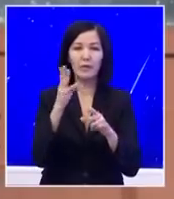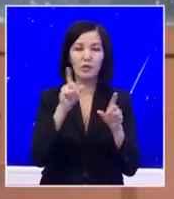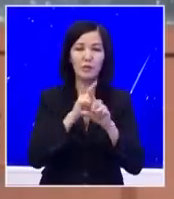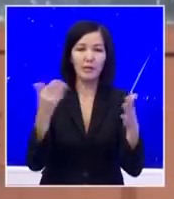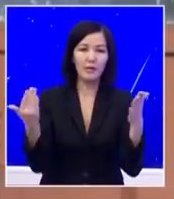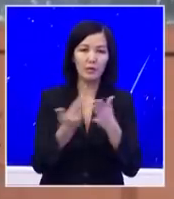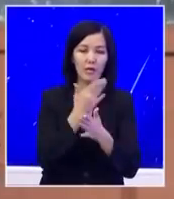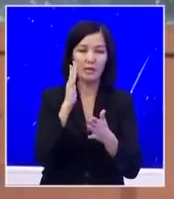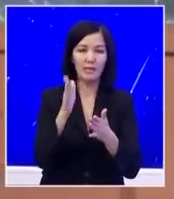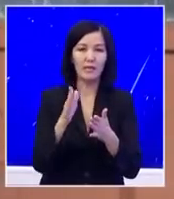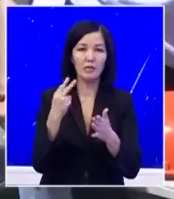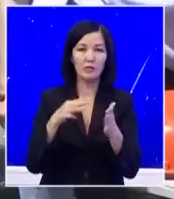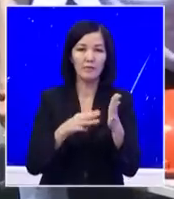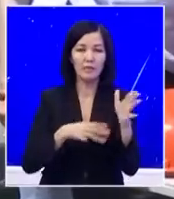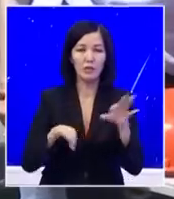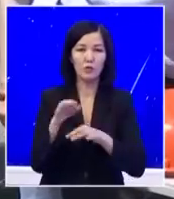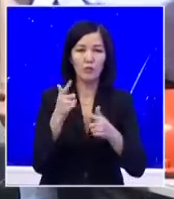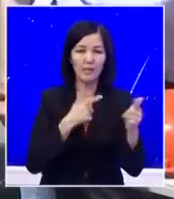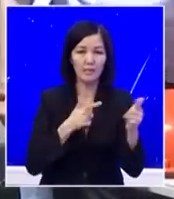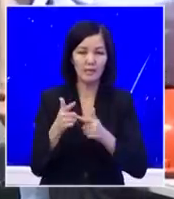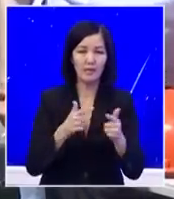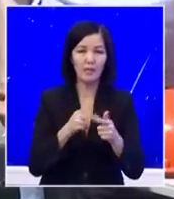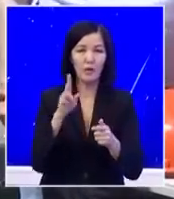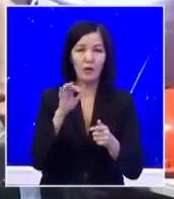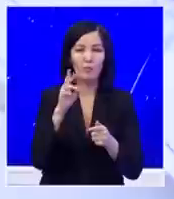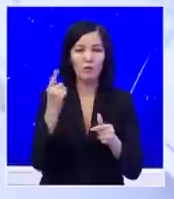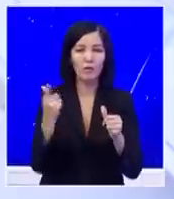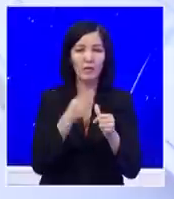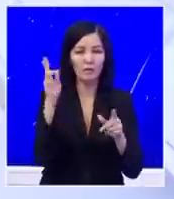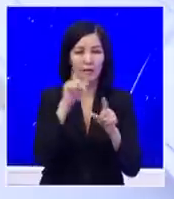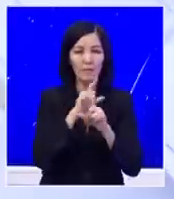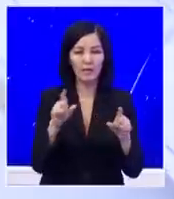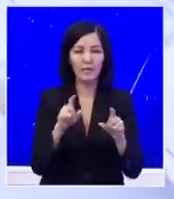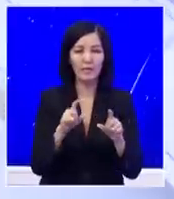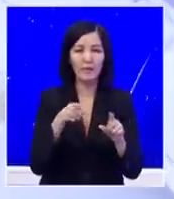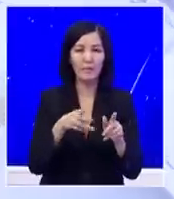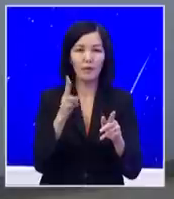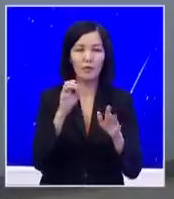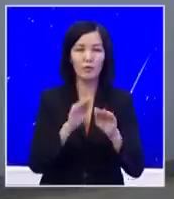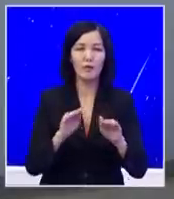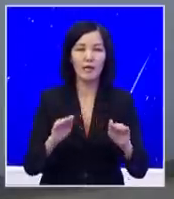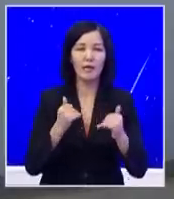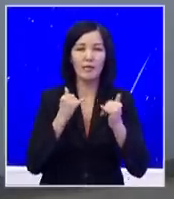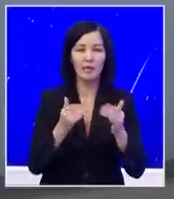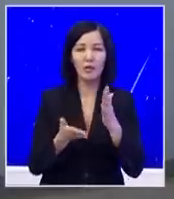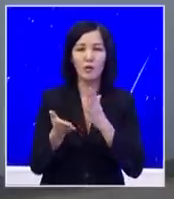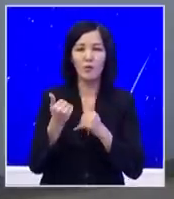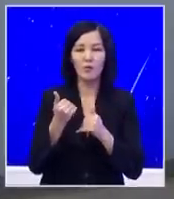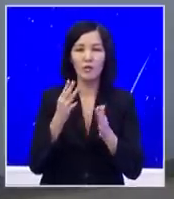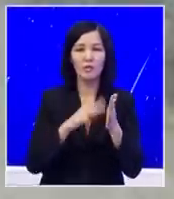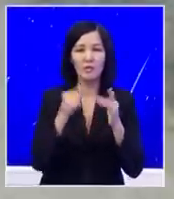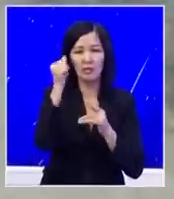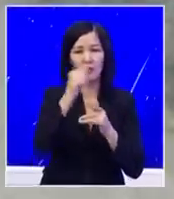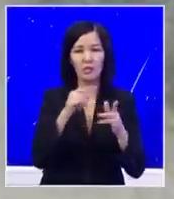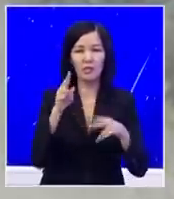мекеме жаңартылмақ, 28 жоба әзірленді. Бірі Пушкин атындағы орта мектеп, 1200 балаға арнап, өткен ғасырдың